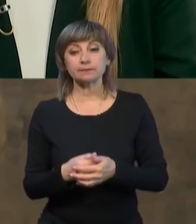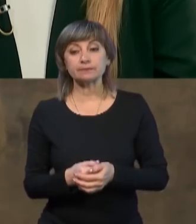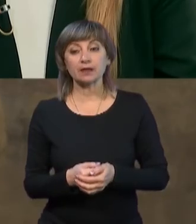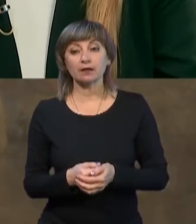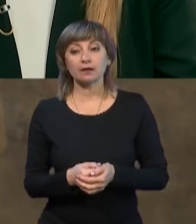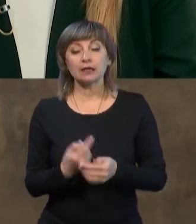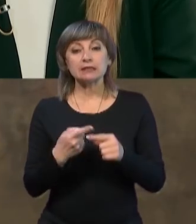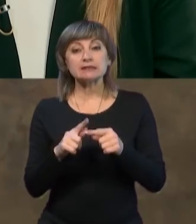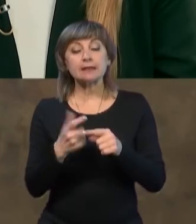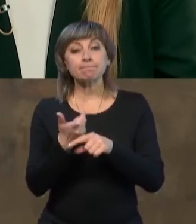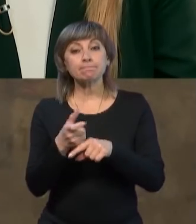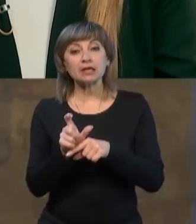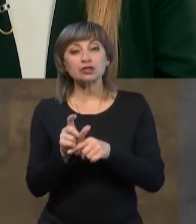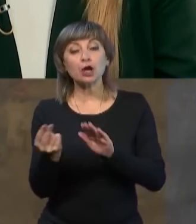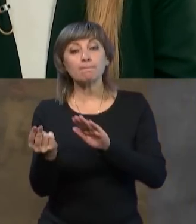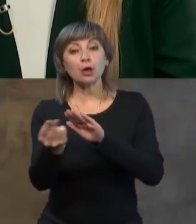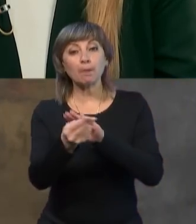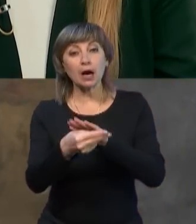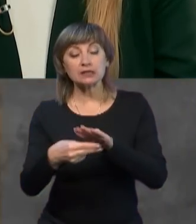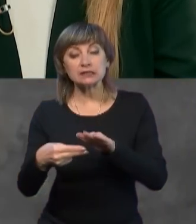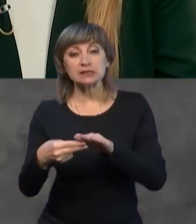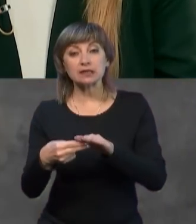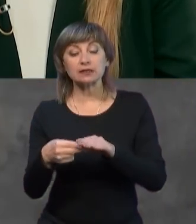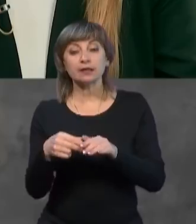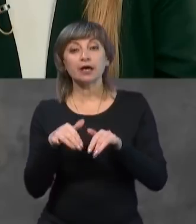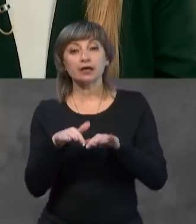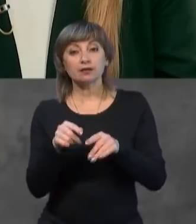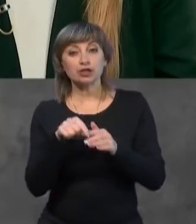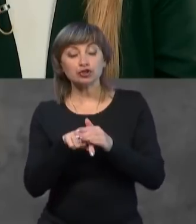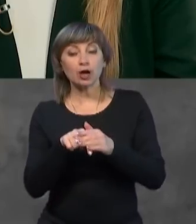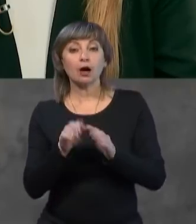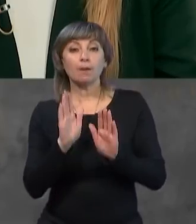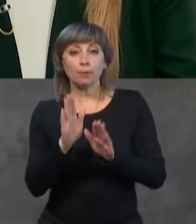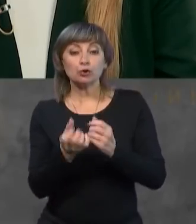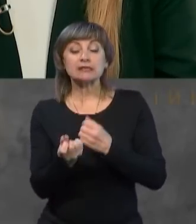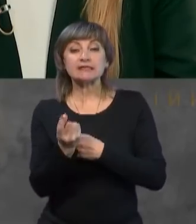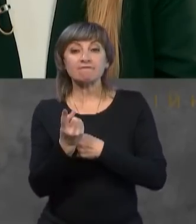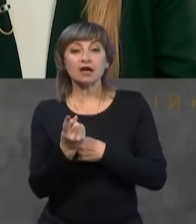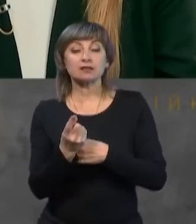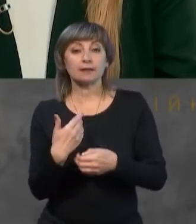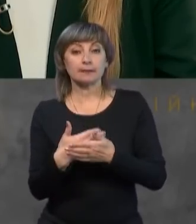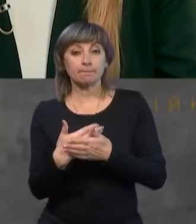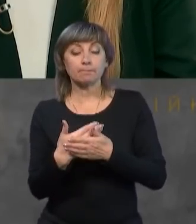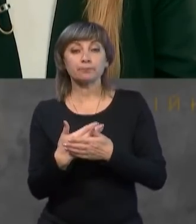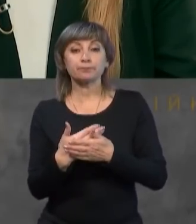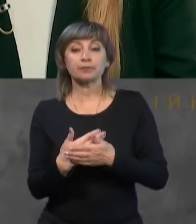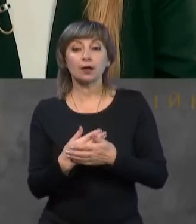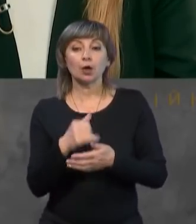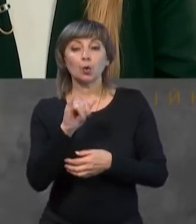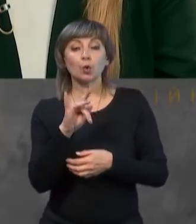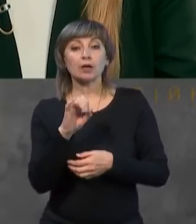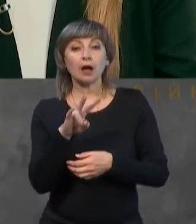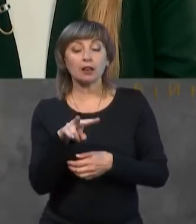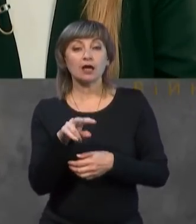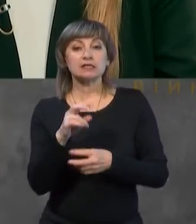Ну, це більше пропагандистська річ, але вона буде з'являтися. Ну, допустимо, там